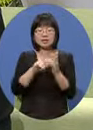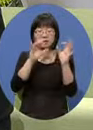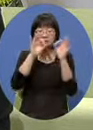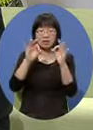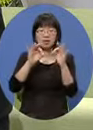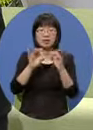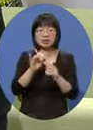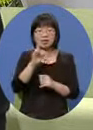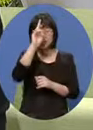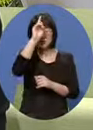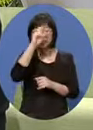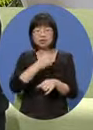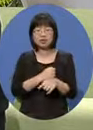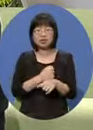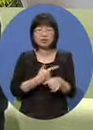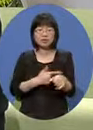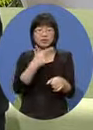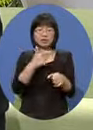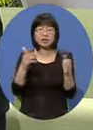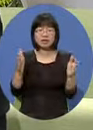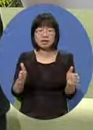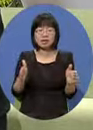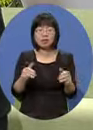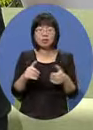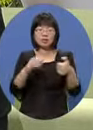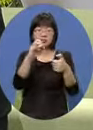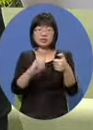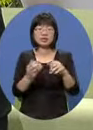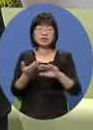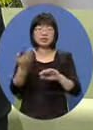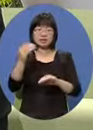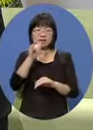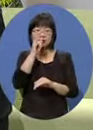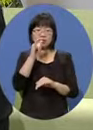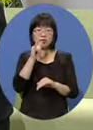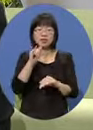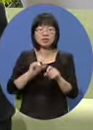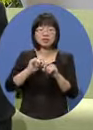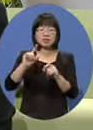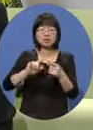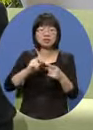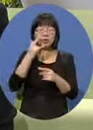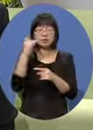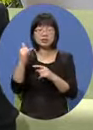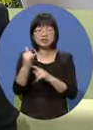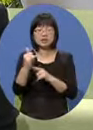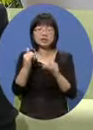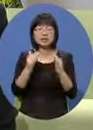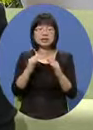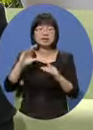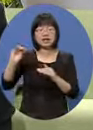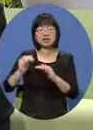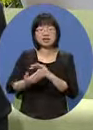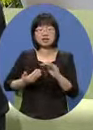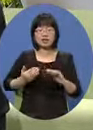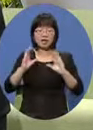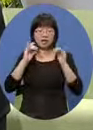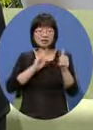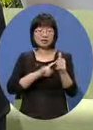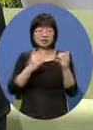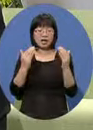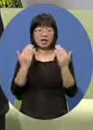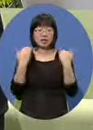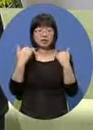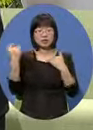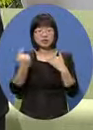이제 정오에서 6시 사이가 50% 이상 그래서 주로 이제 부모님들이 귀가하기 전 네. 아이들이 학교에